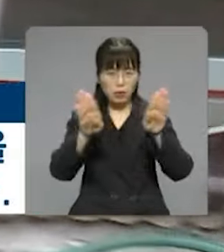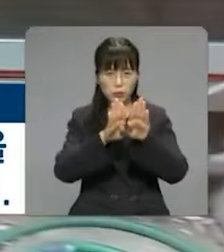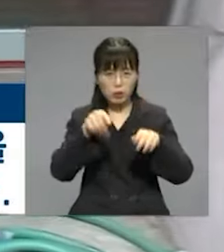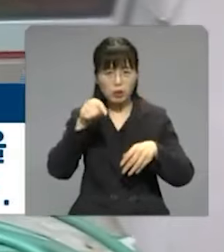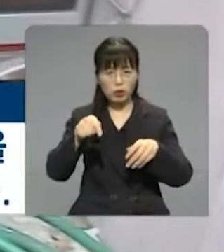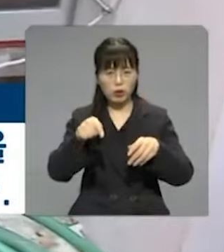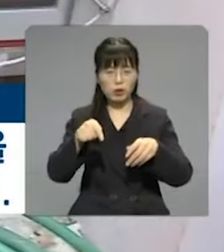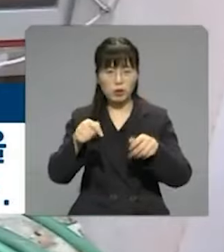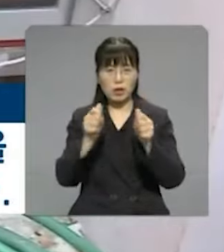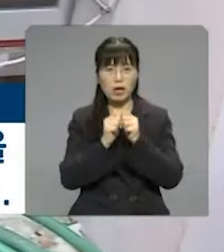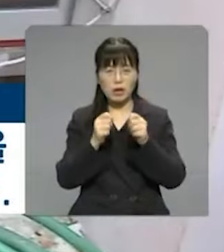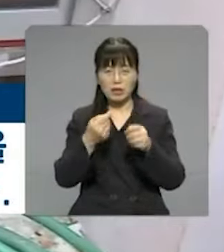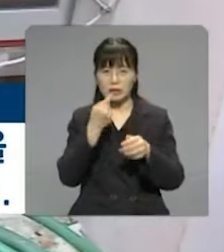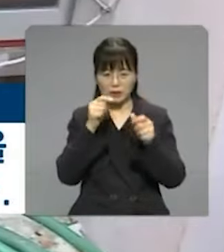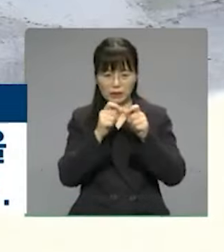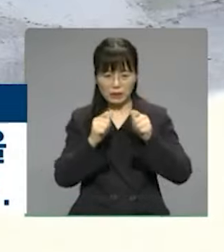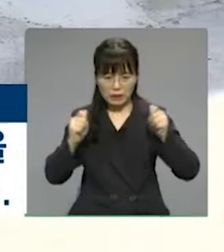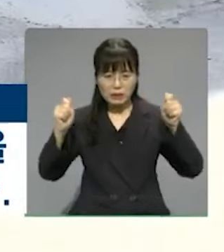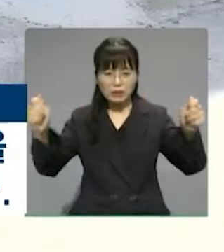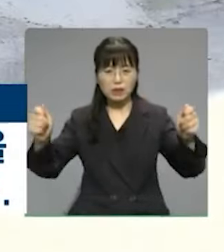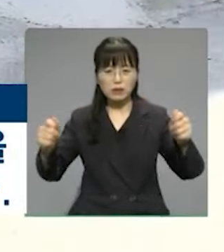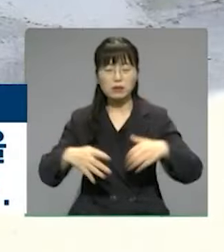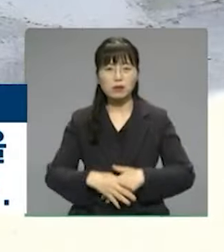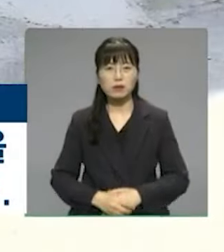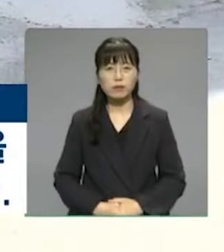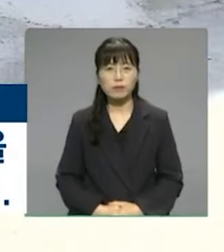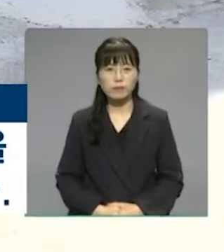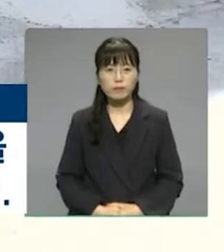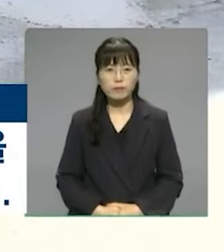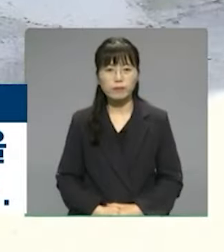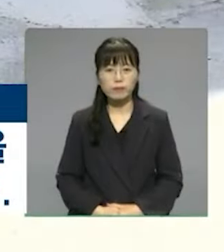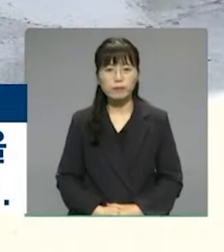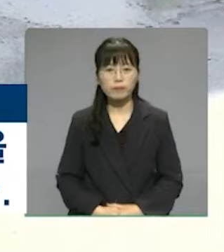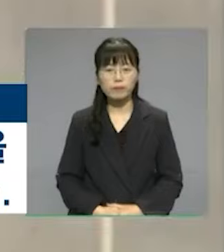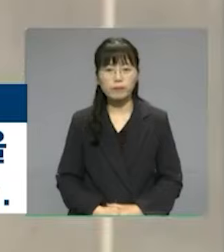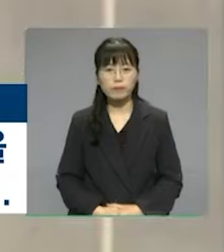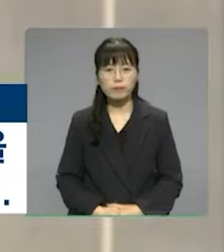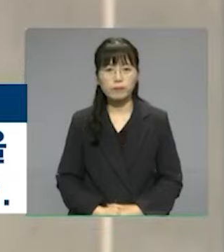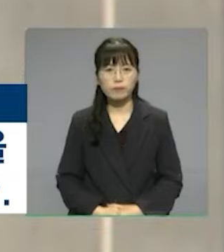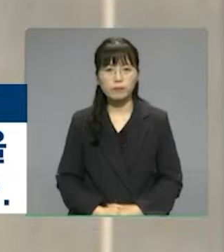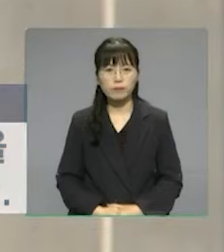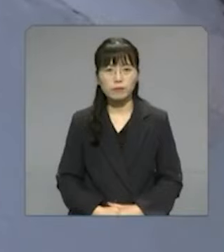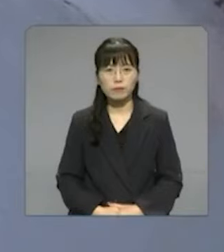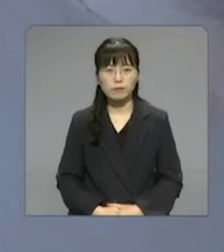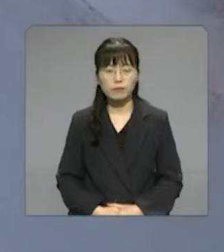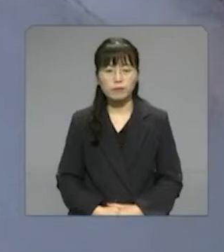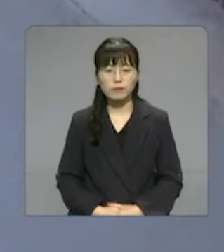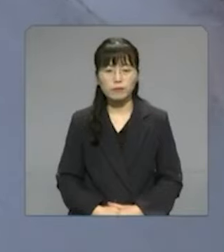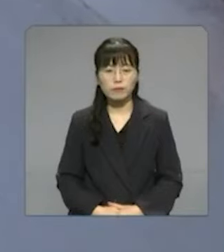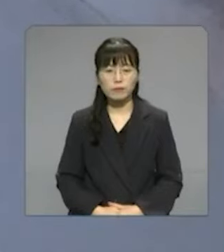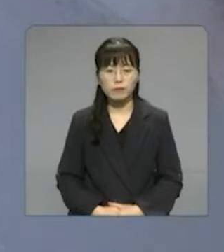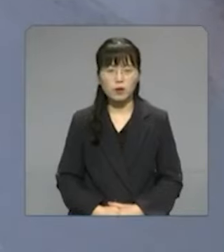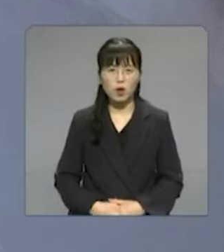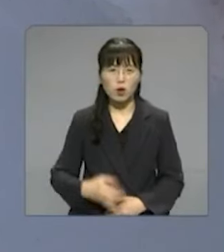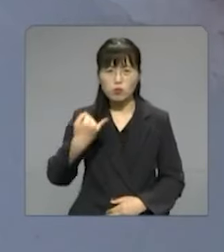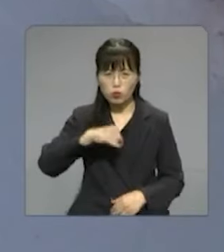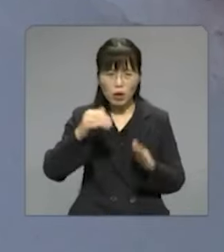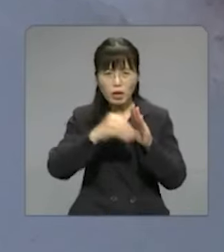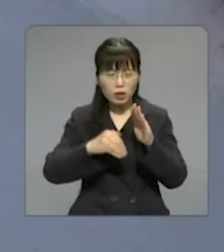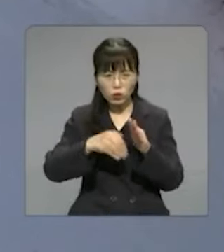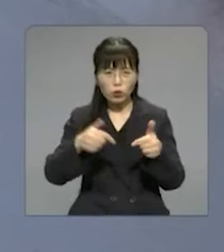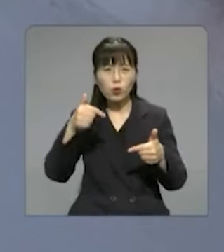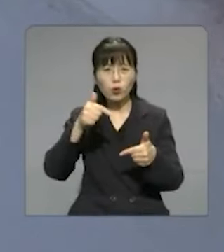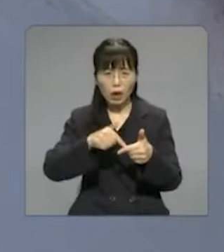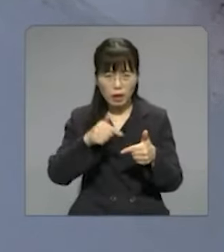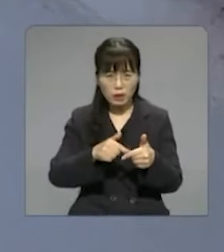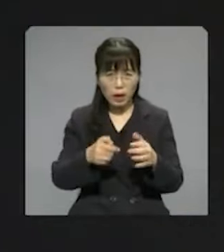창문에 거기다가 이렇게 테이프를 이렇게 붙이려고 이불을 지금 쌓아놓고. 불량 시공은